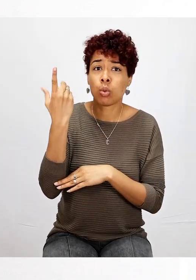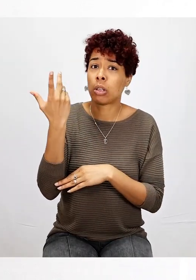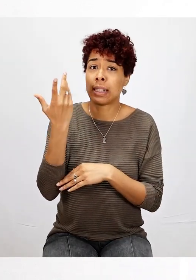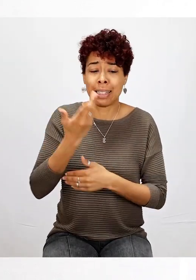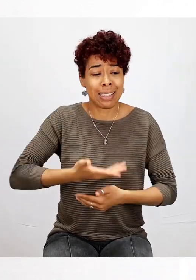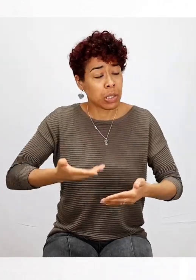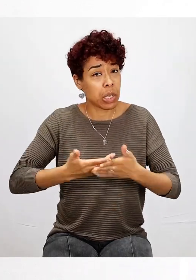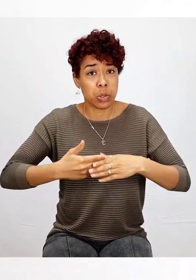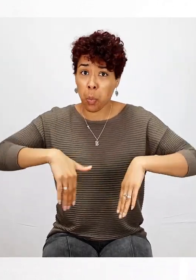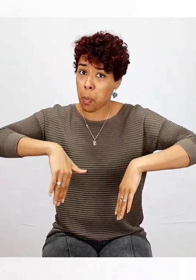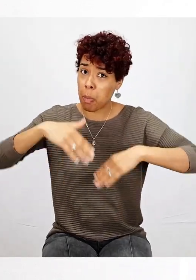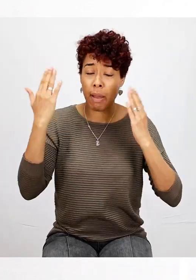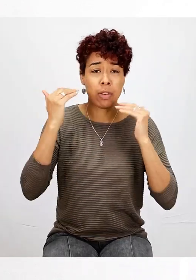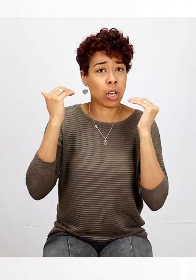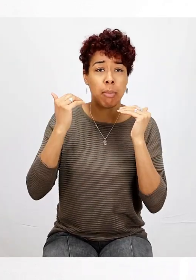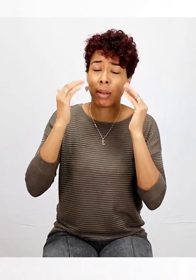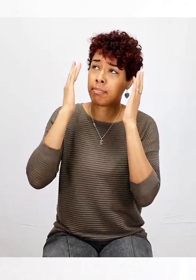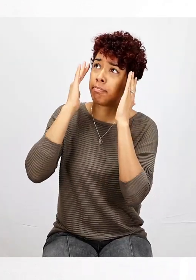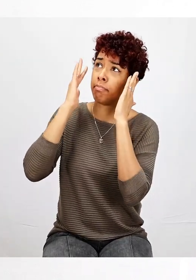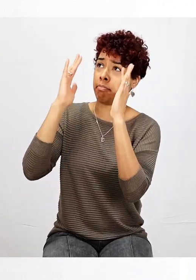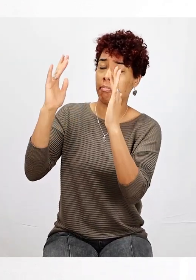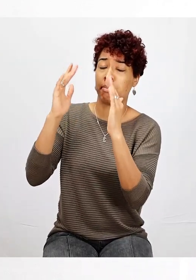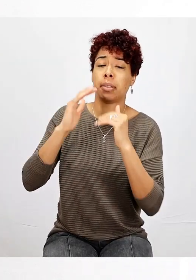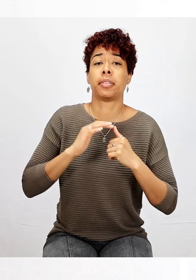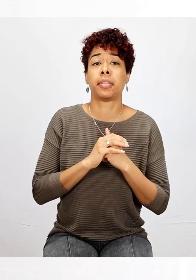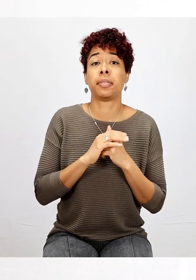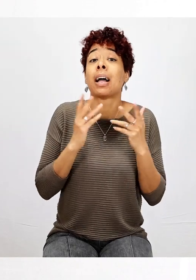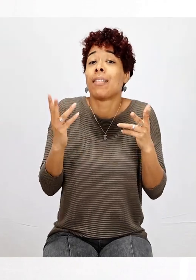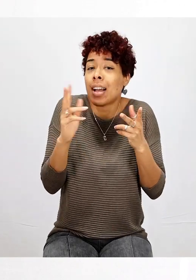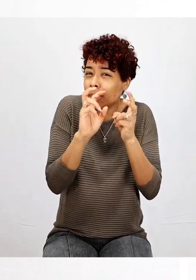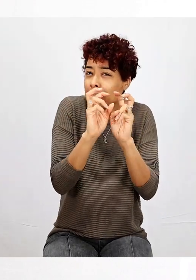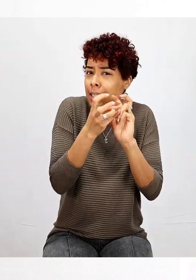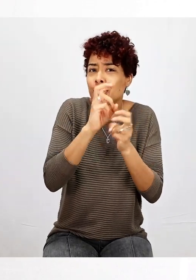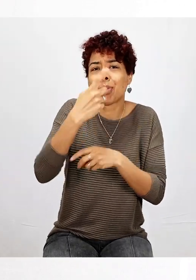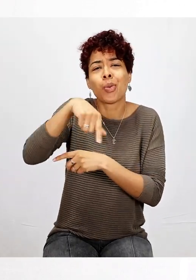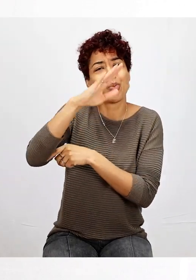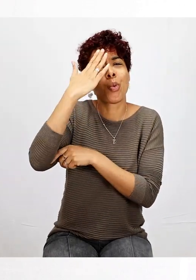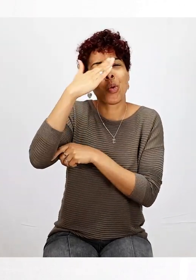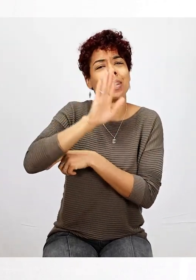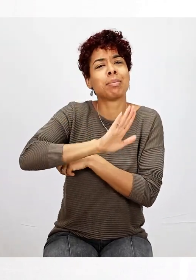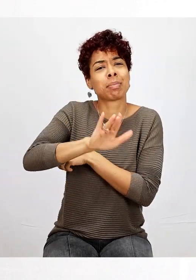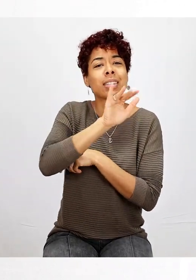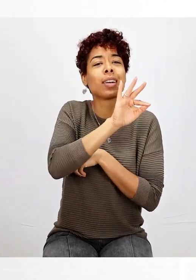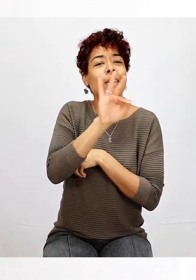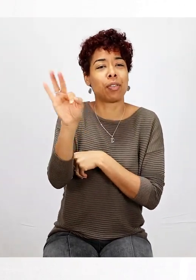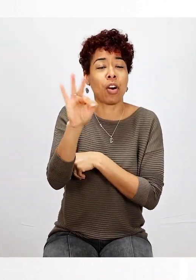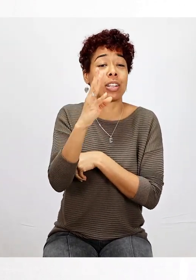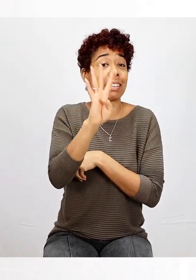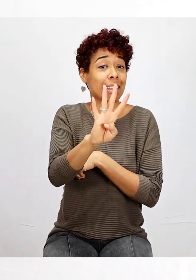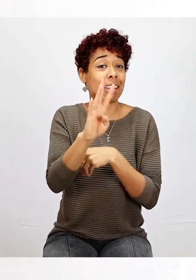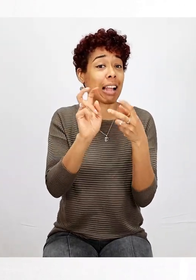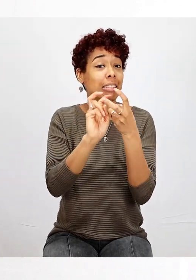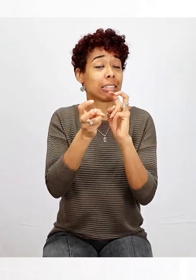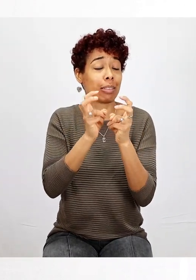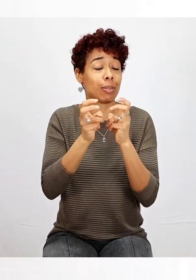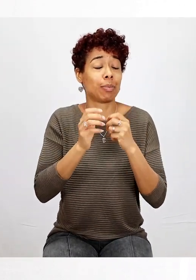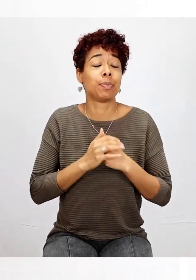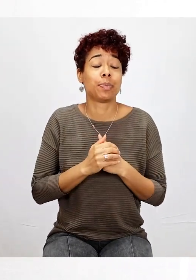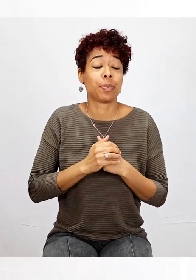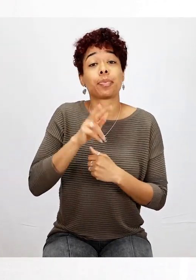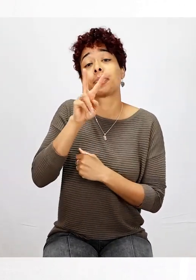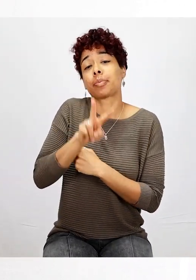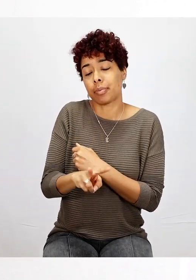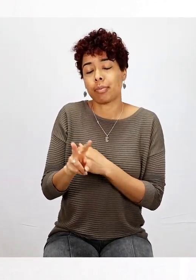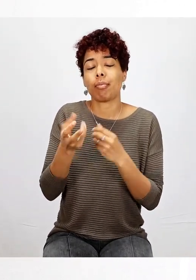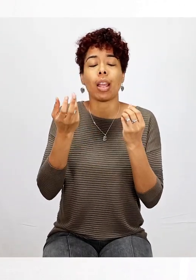très important. Et pour faire un parallèle avec les saisons que nous connaissons, nous particulièrement en France, les 4 saisons, même si avec le